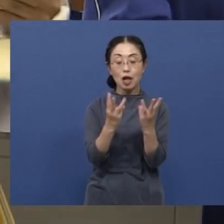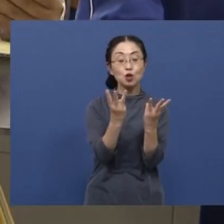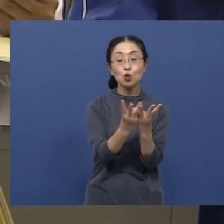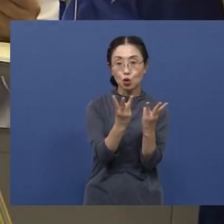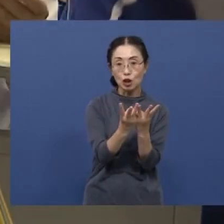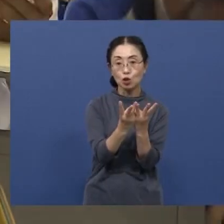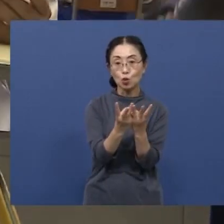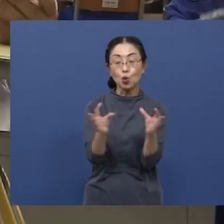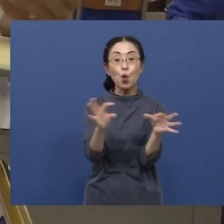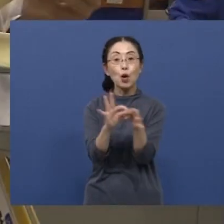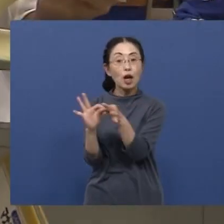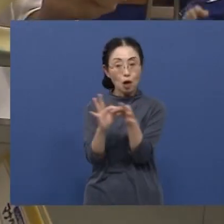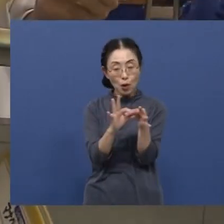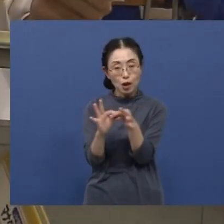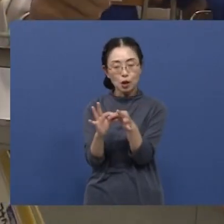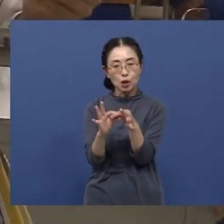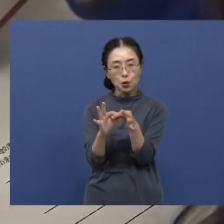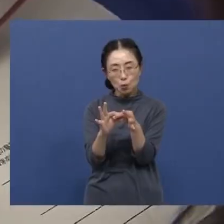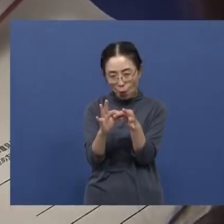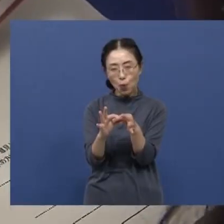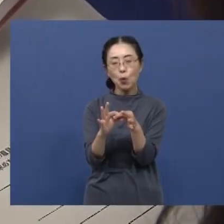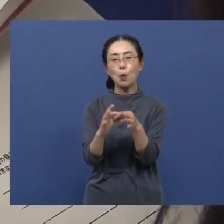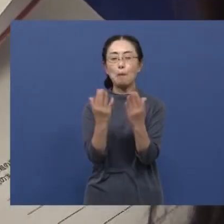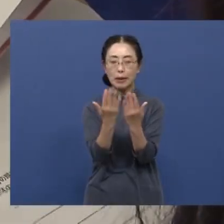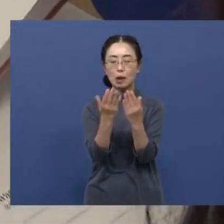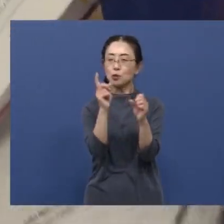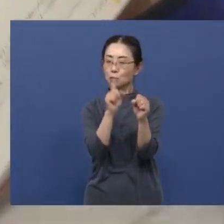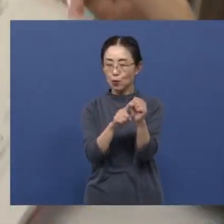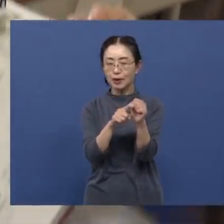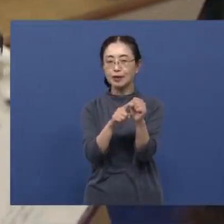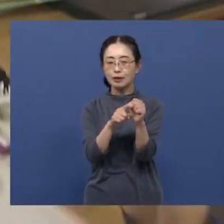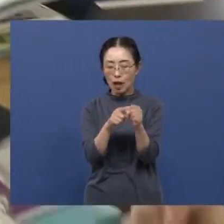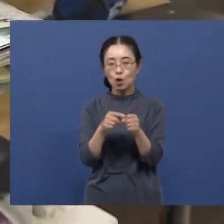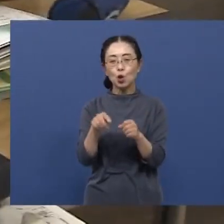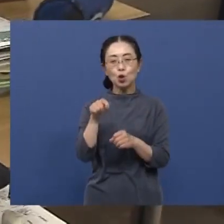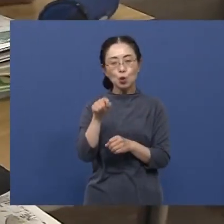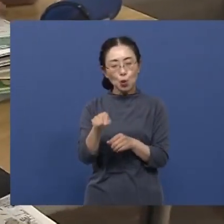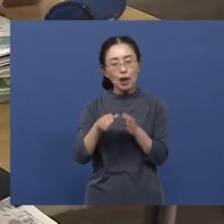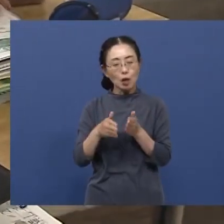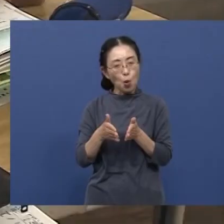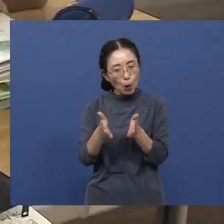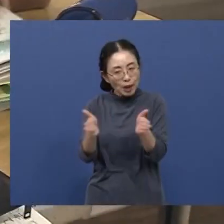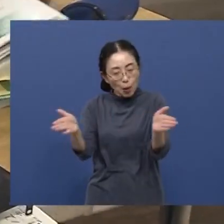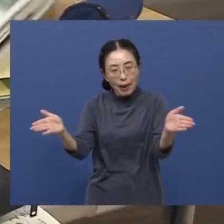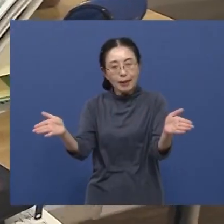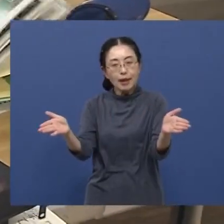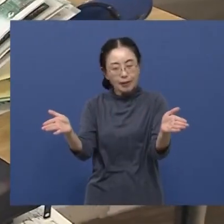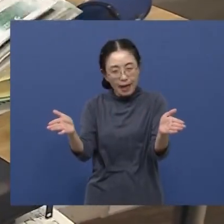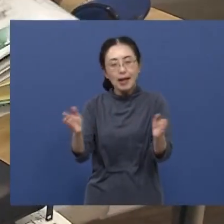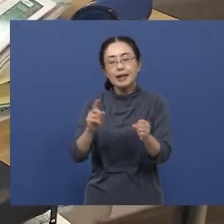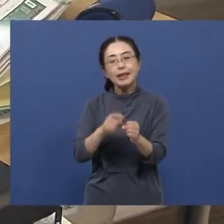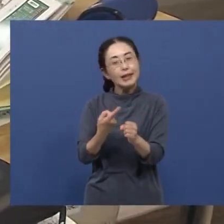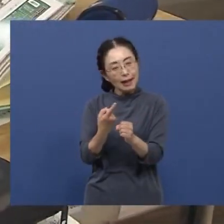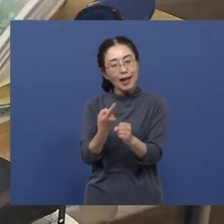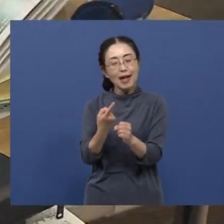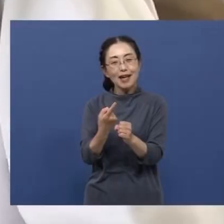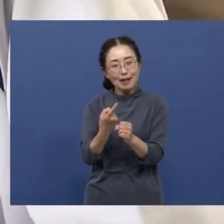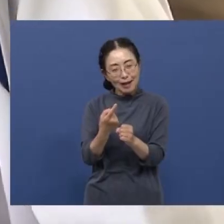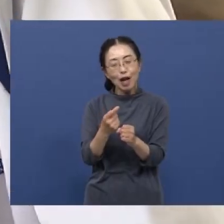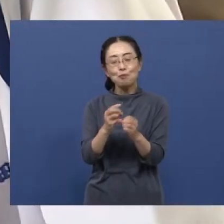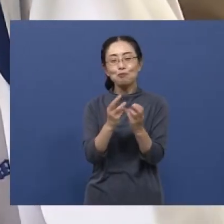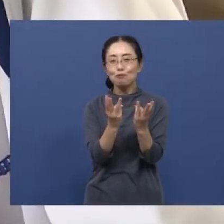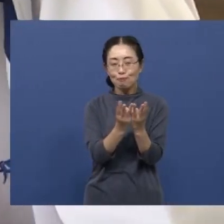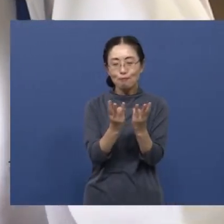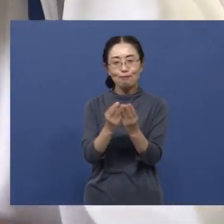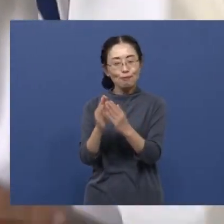との関わりっていうのを目的として、そこから広げていくために入りはそこから始めたんですけど、で